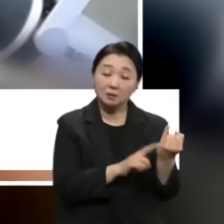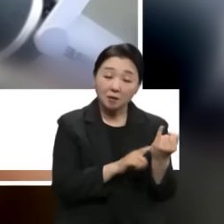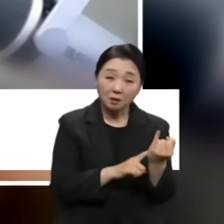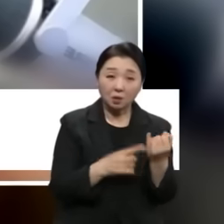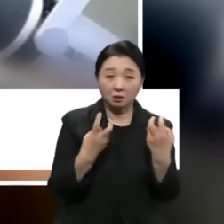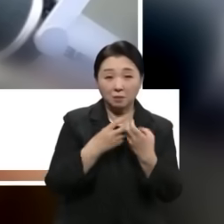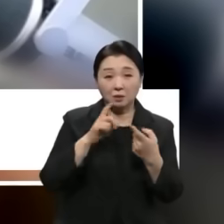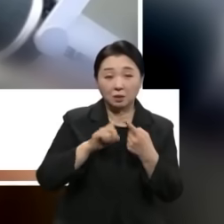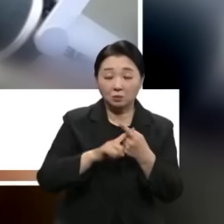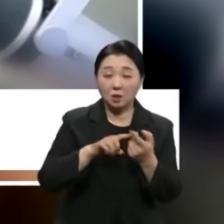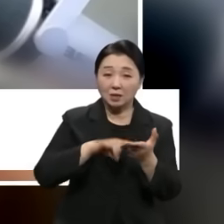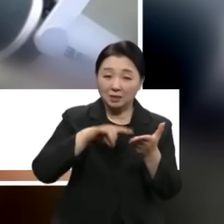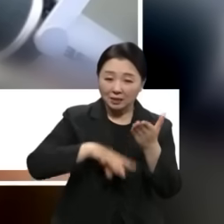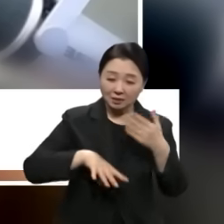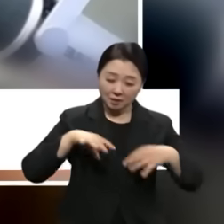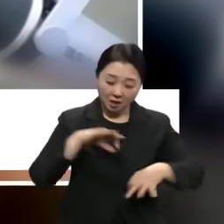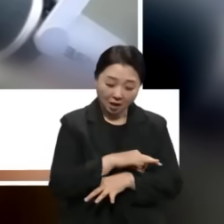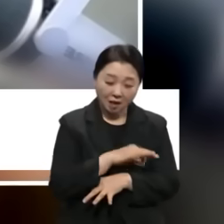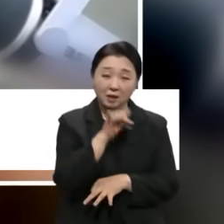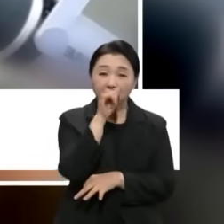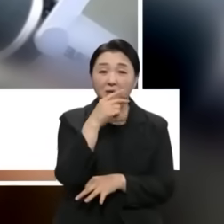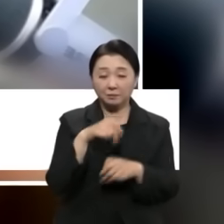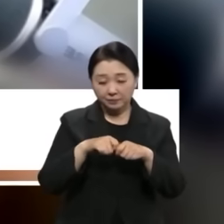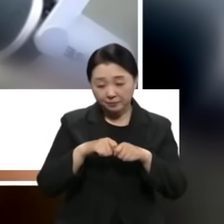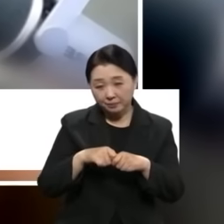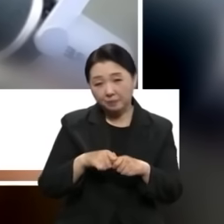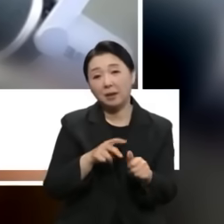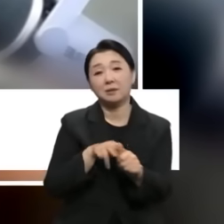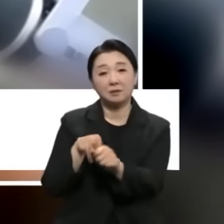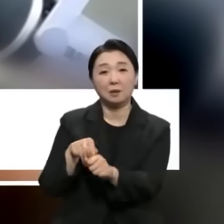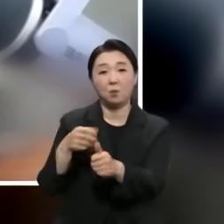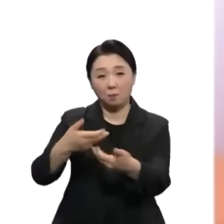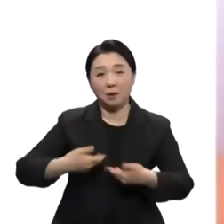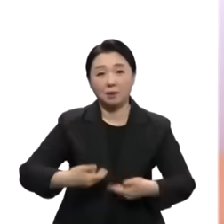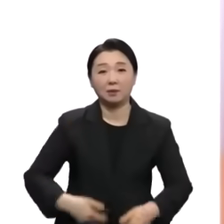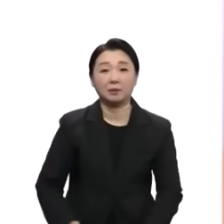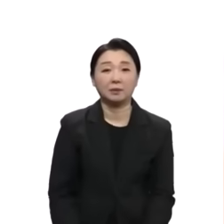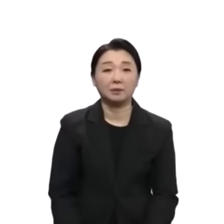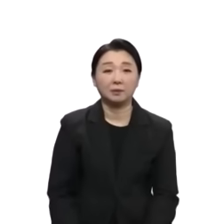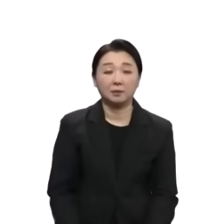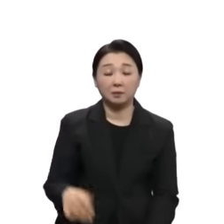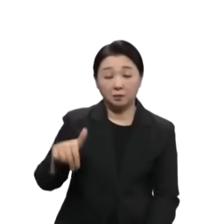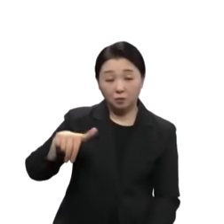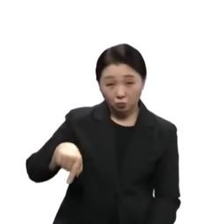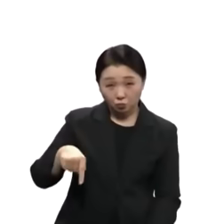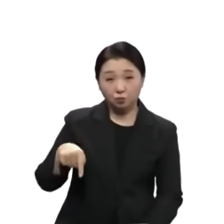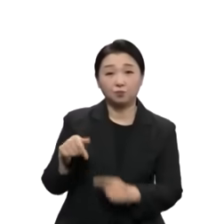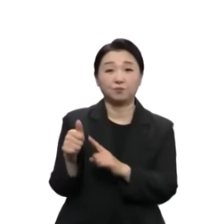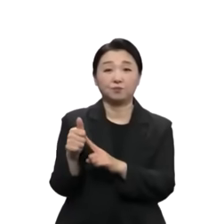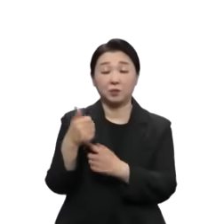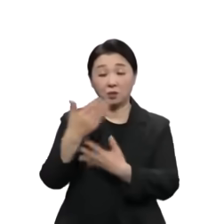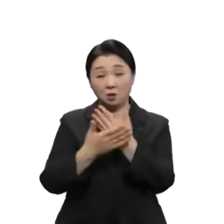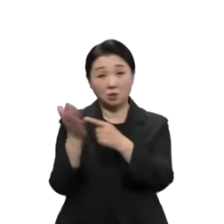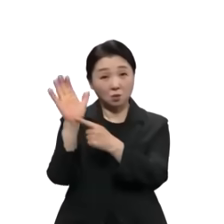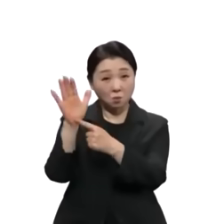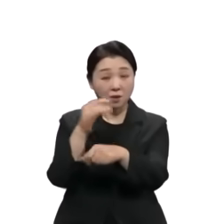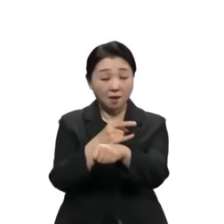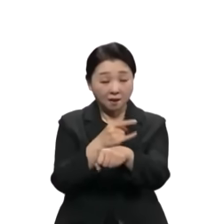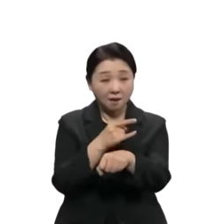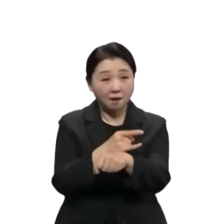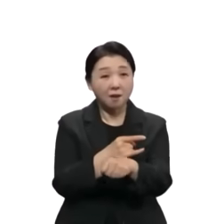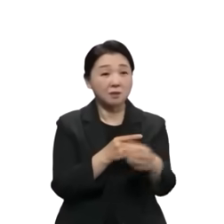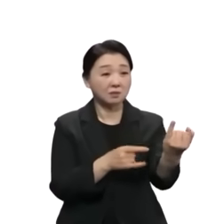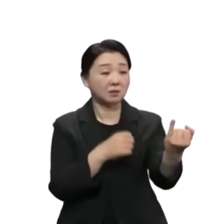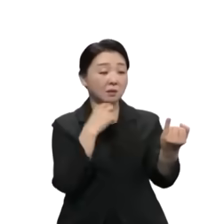얼마를 탈세했는지 아주 상세하게 적은 제보였습니다. 구재혁은 방금 전 영상을 공개하겠다며